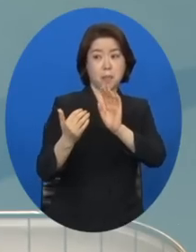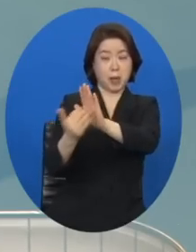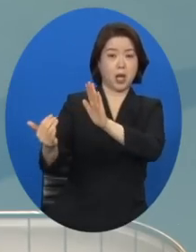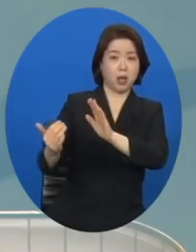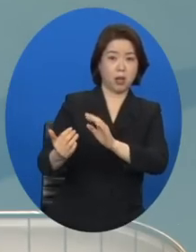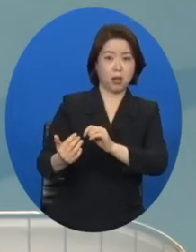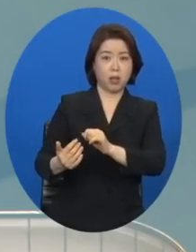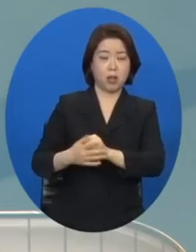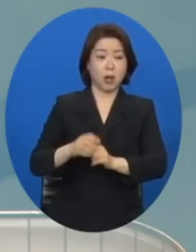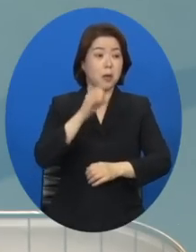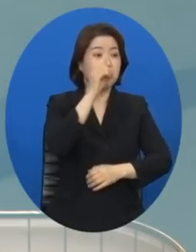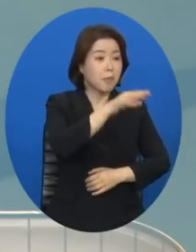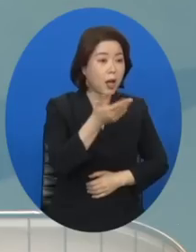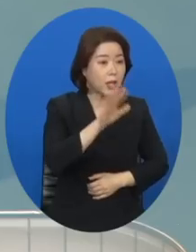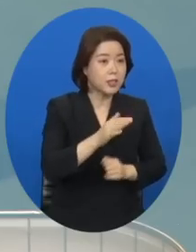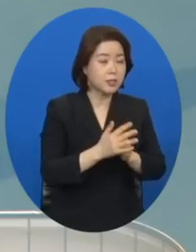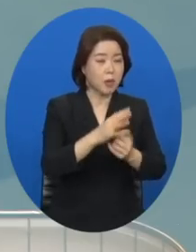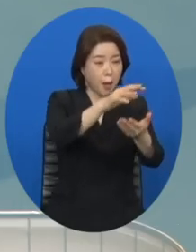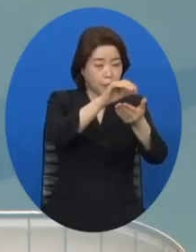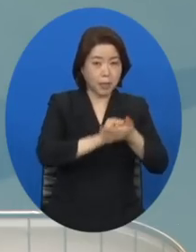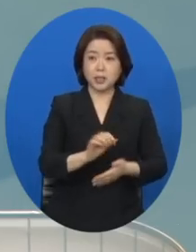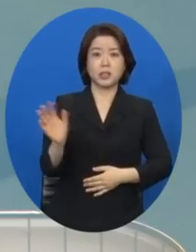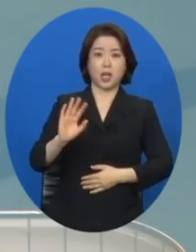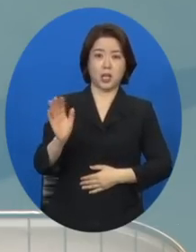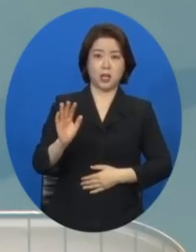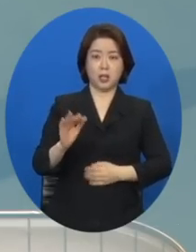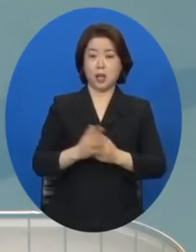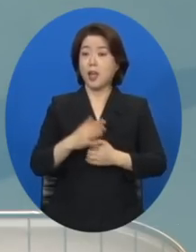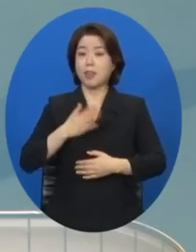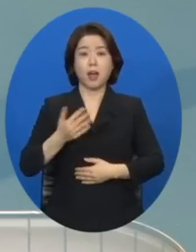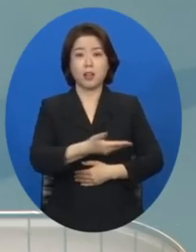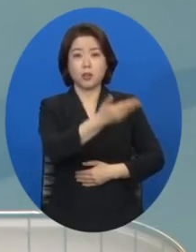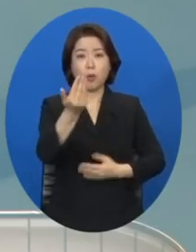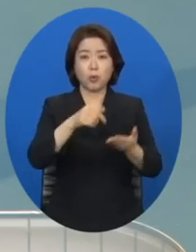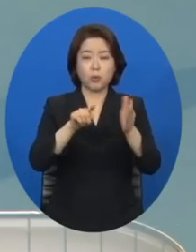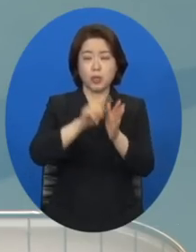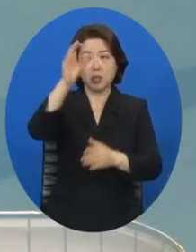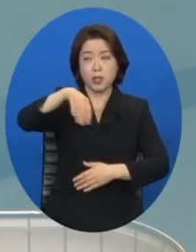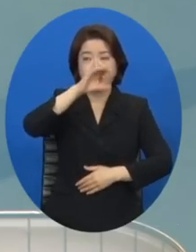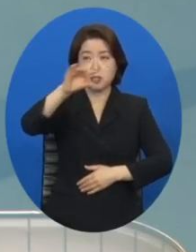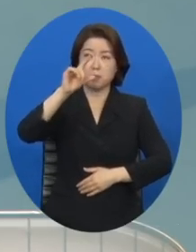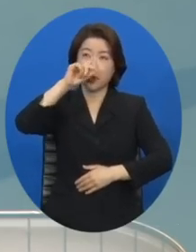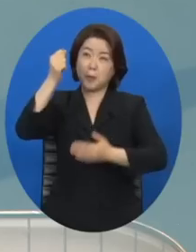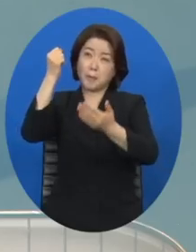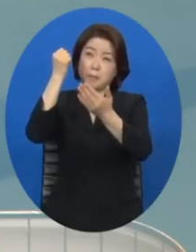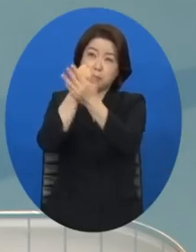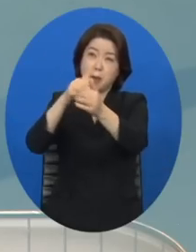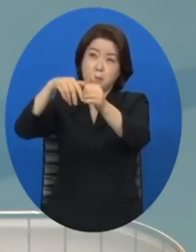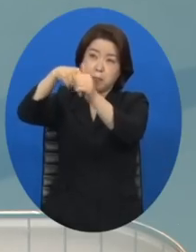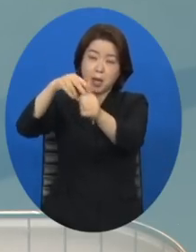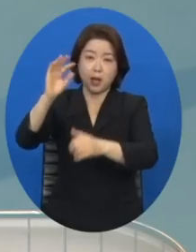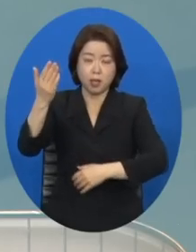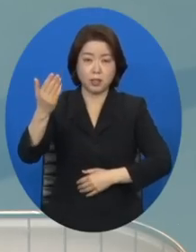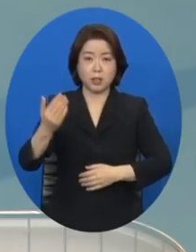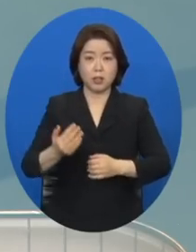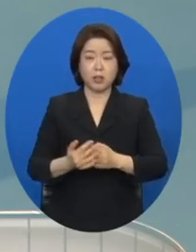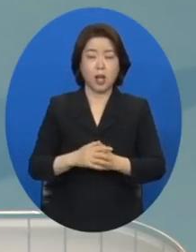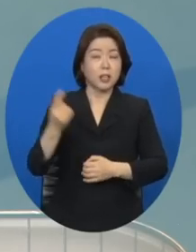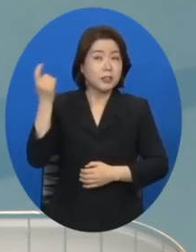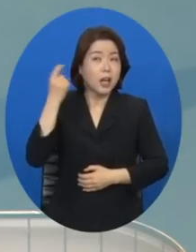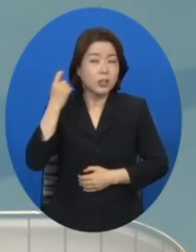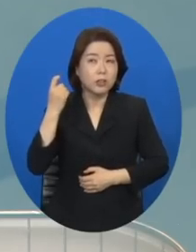들어가질 않아요 나는 너를 위해서 십자가를 져야 된다 말씀을 쫙 했는데 들어주지 않는 믿어지지